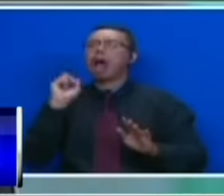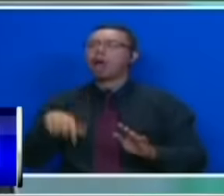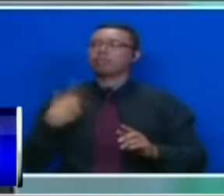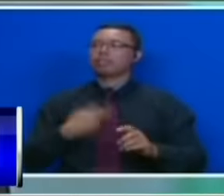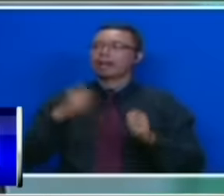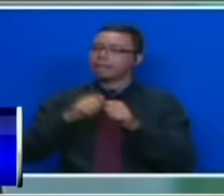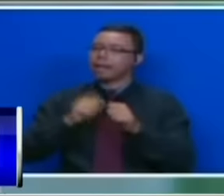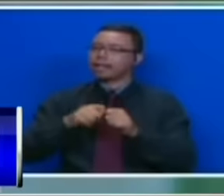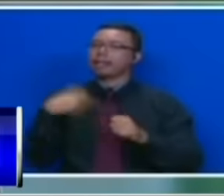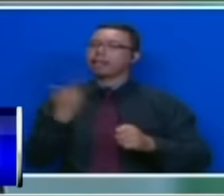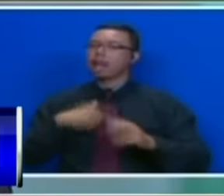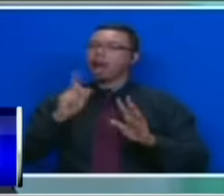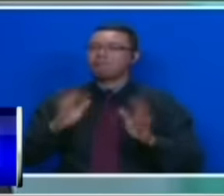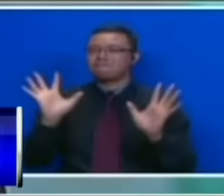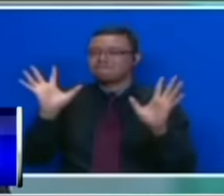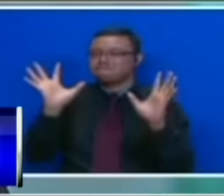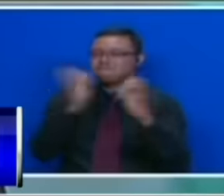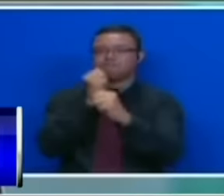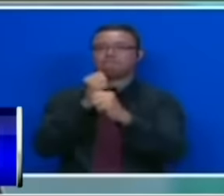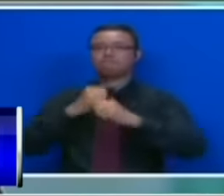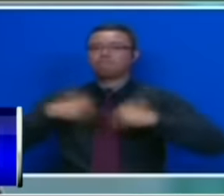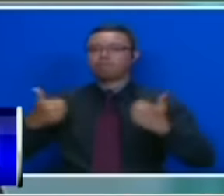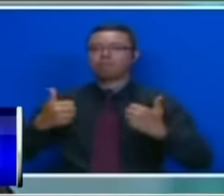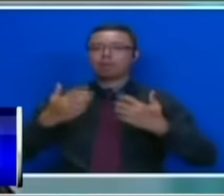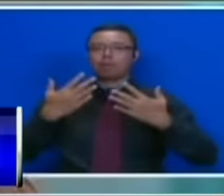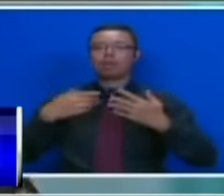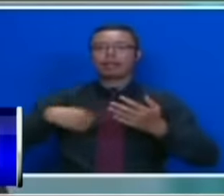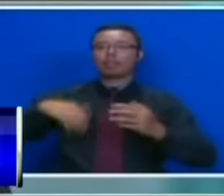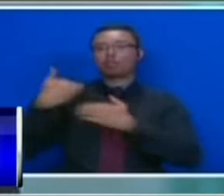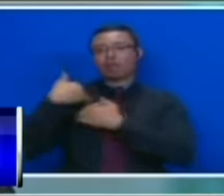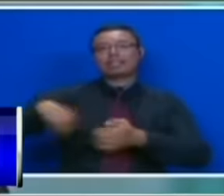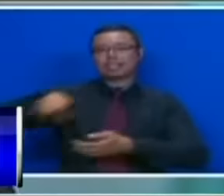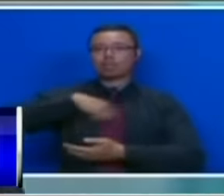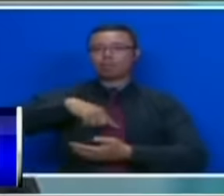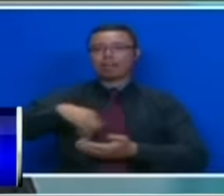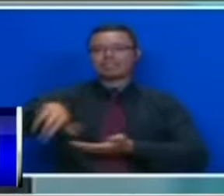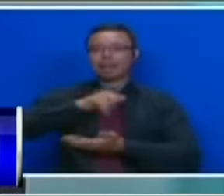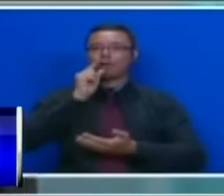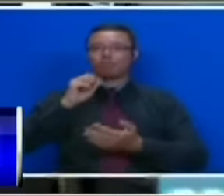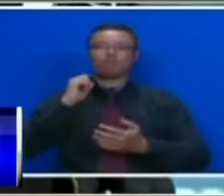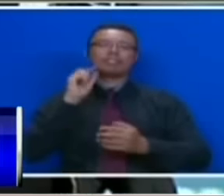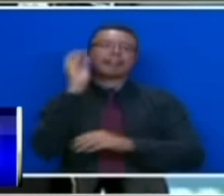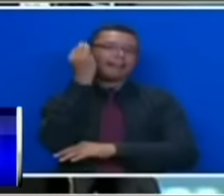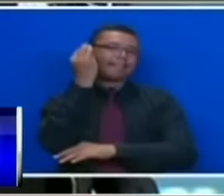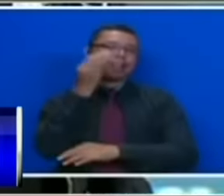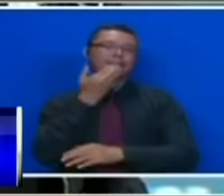perbaiki, kita sempurnakan. Itulah tugas kita semua. Bersama-sama kita bisa untuk Jakarta nomor